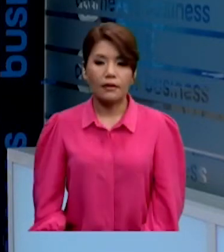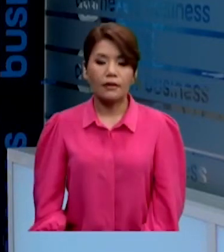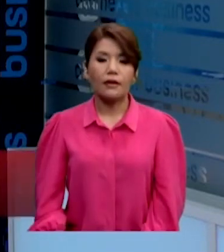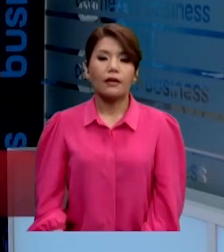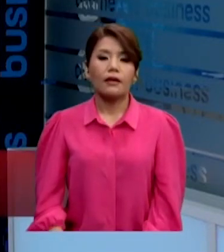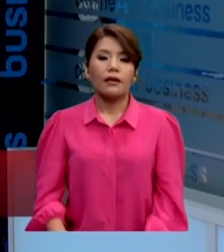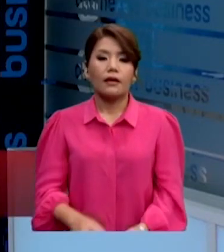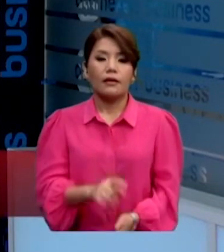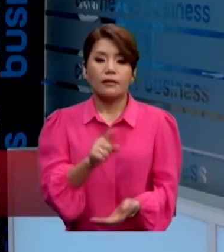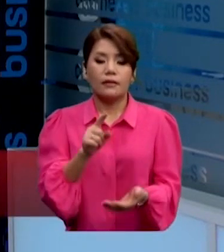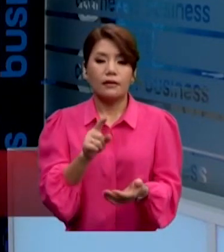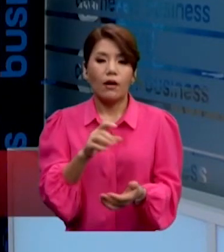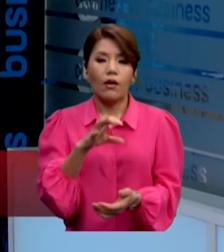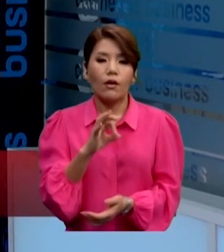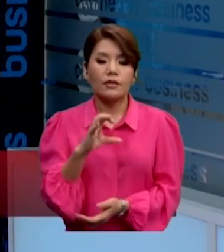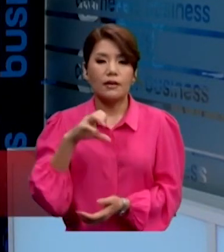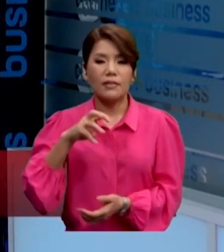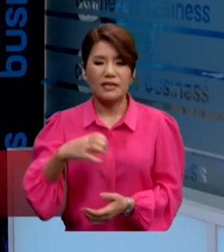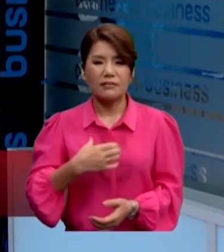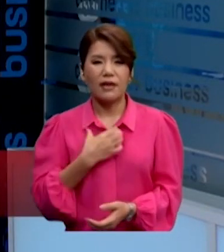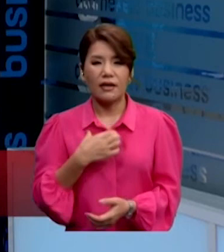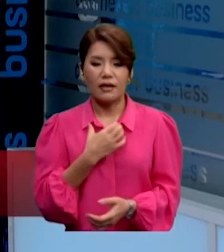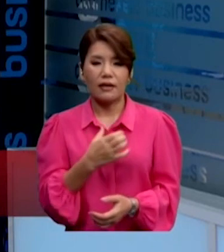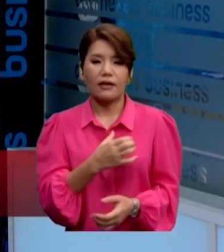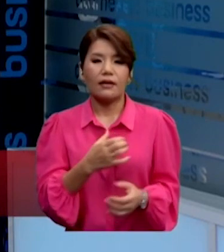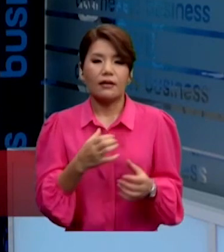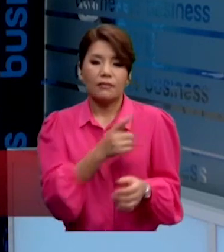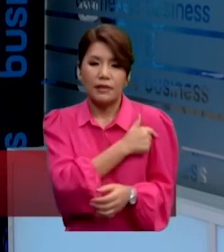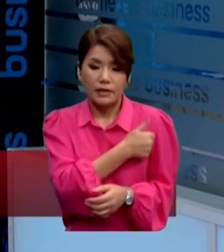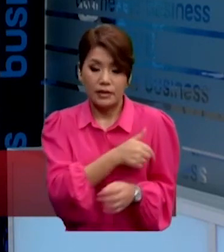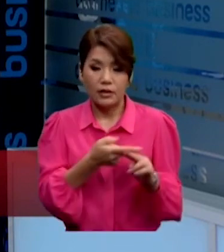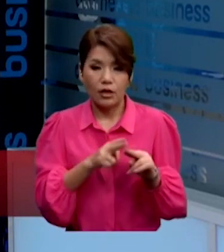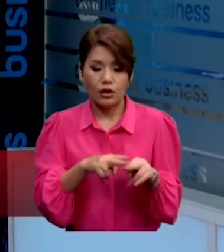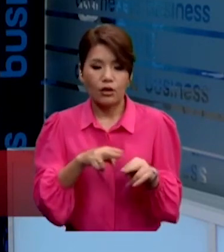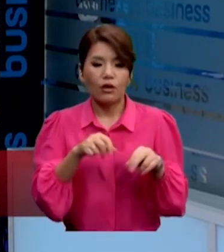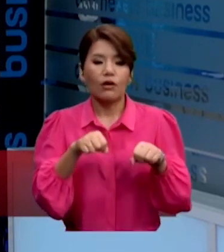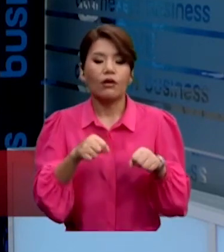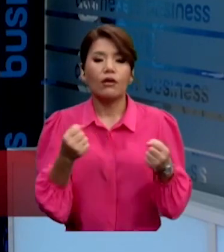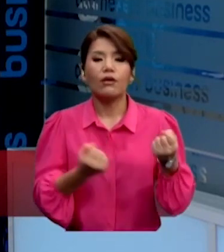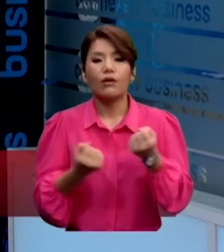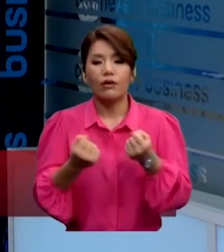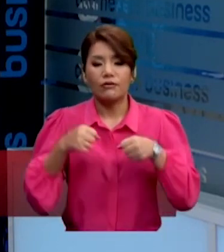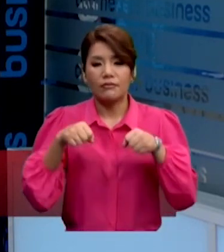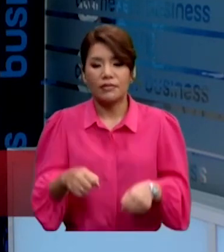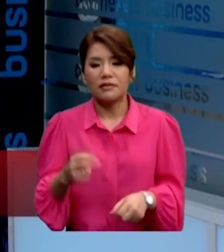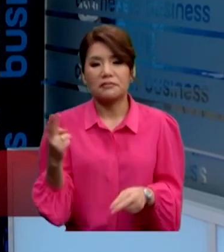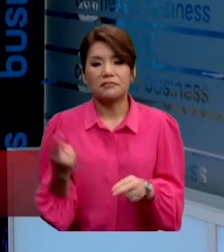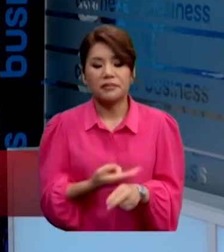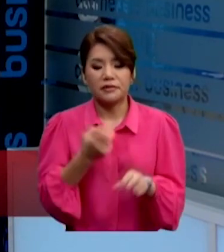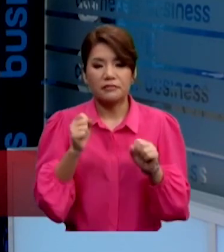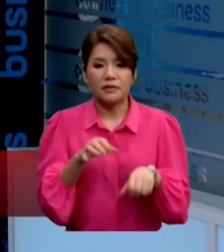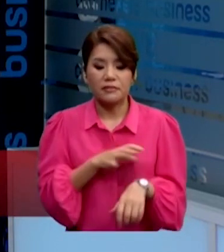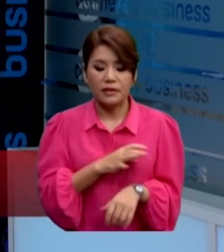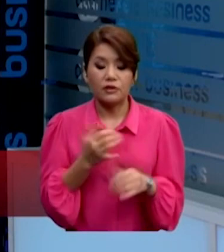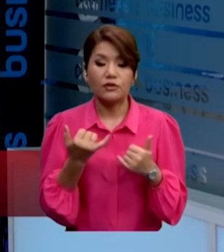Енді міндет әлеуметтік медициналық сақтандыру қорына тіркелмегендер көлік жүргізу құқығынан айырылады. Бүгін мәжіліс қабырғасында денсаулық сақтау